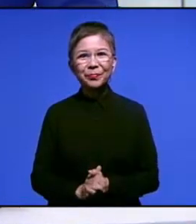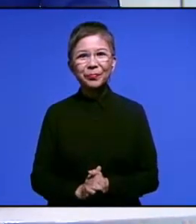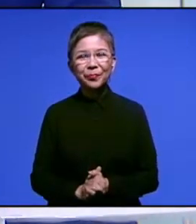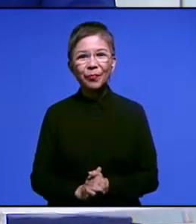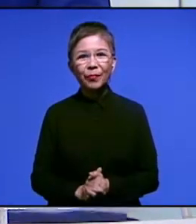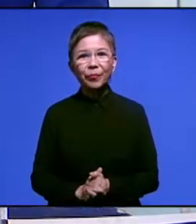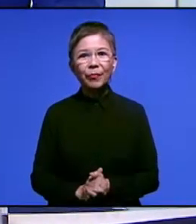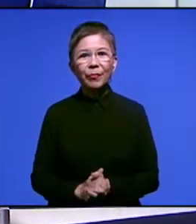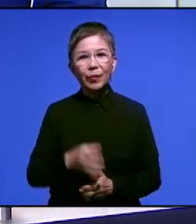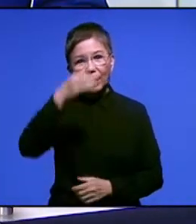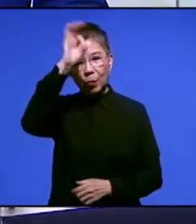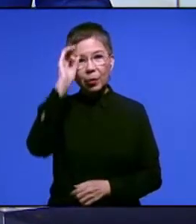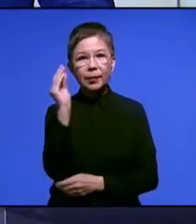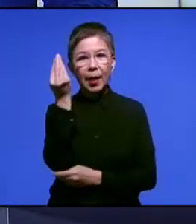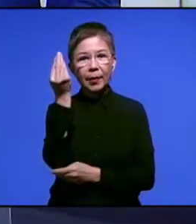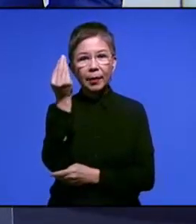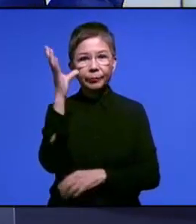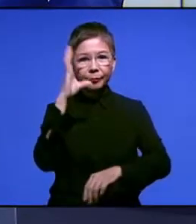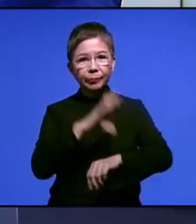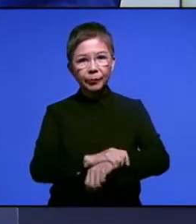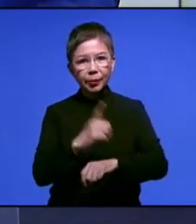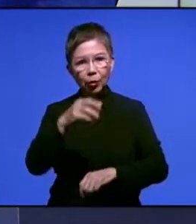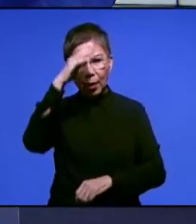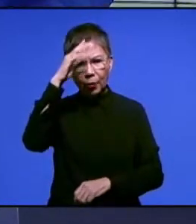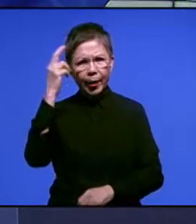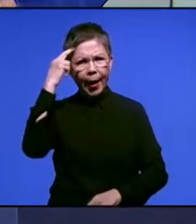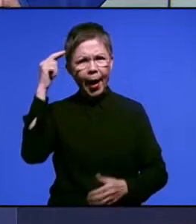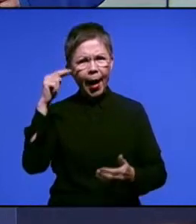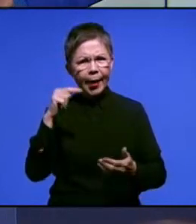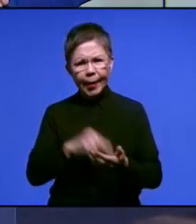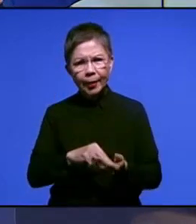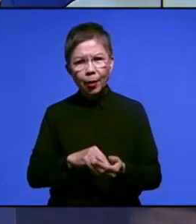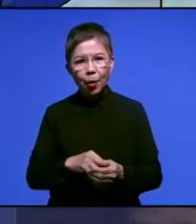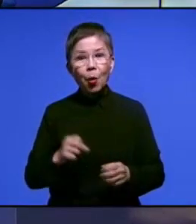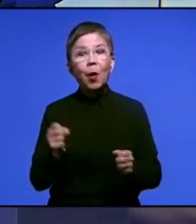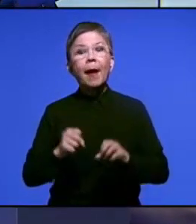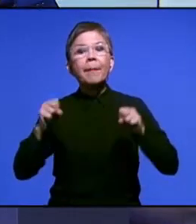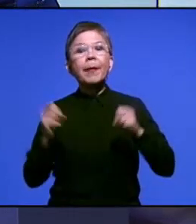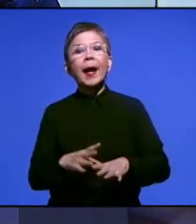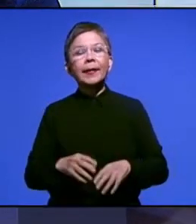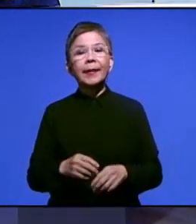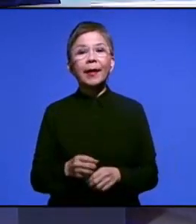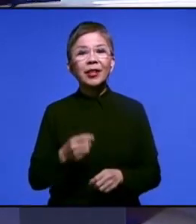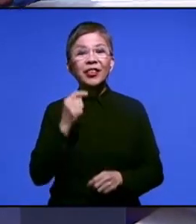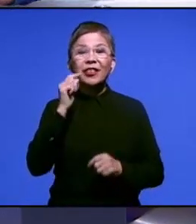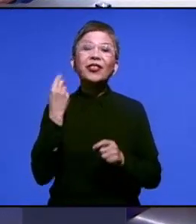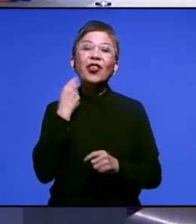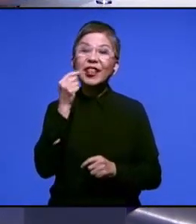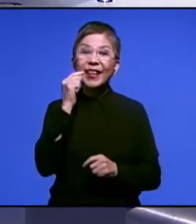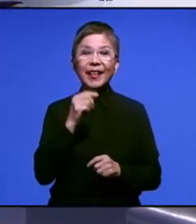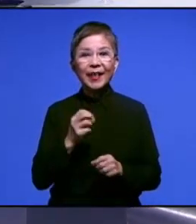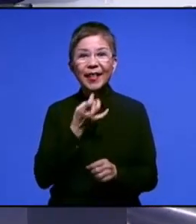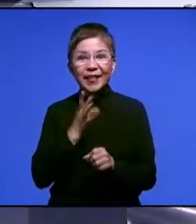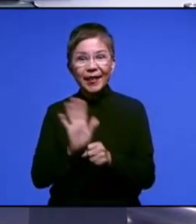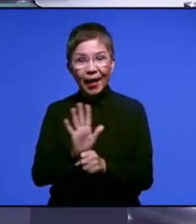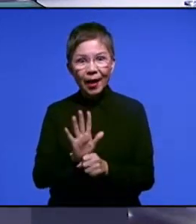Pemirsa, baru-baru ini Polda Metro Jaya meringkus seorang pria yang nekat membuka praktik dokter gigi ilegal di Bekasi, Jawa Barat.